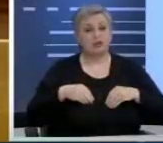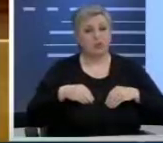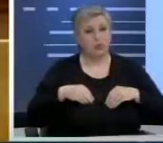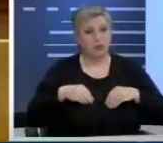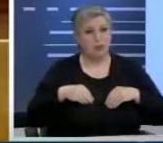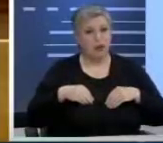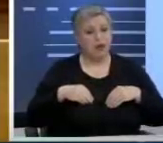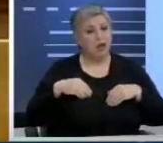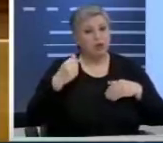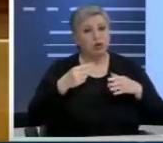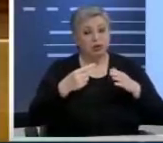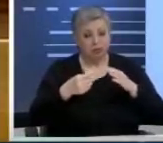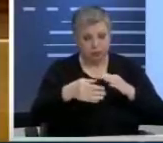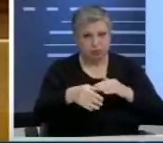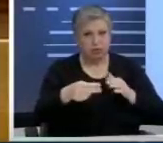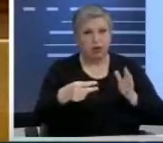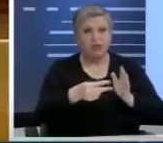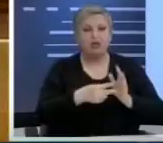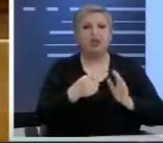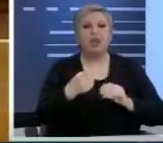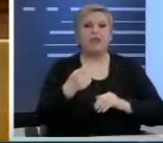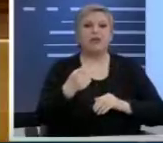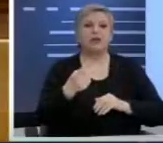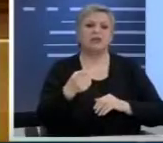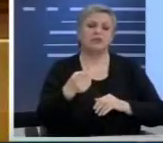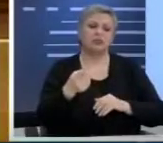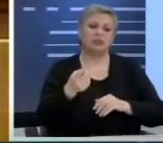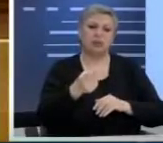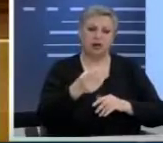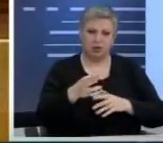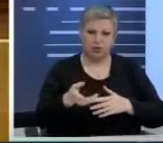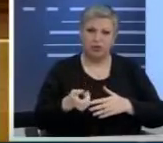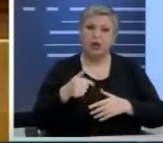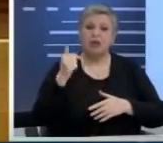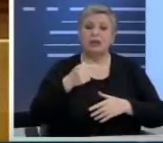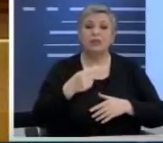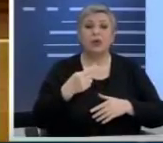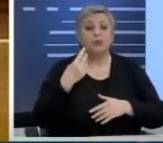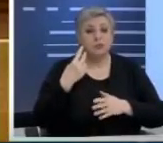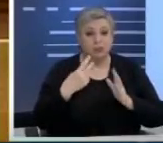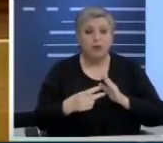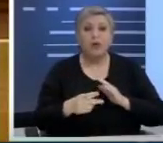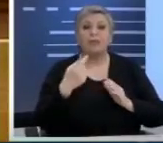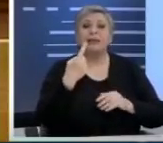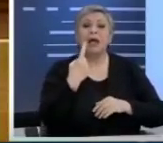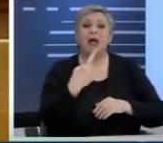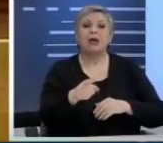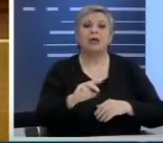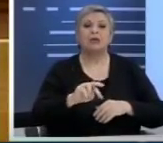του 2015. Και κάνει αυτή τη διαφορά και βγάζει 100 δις.